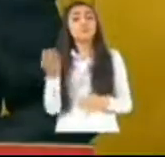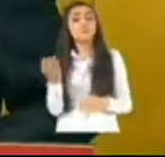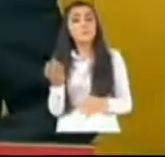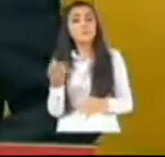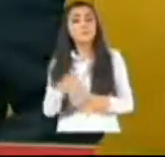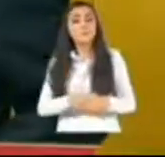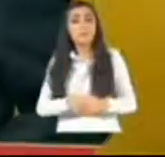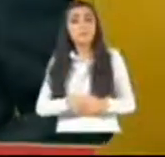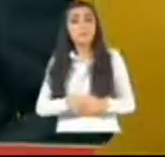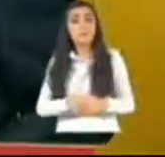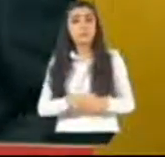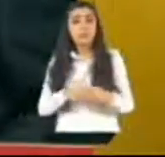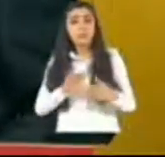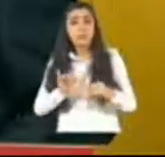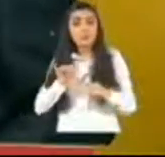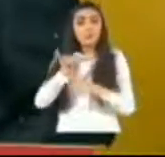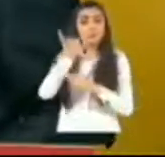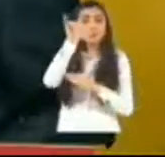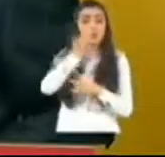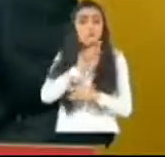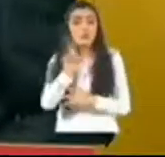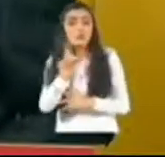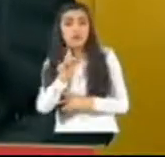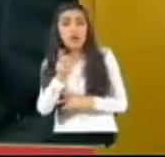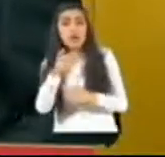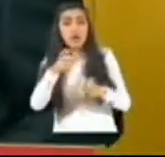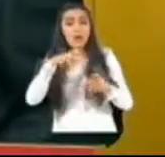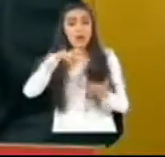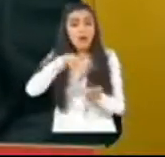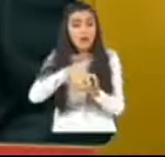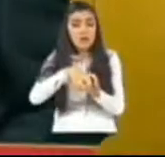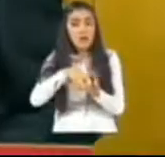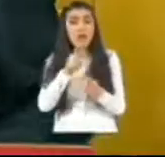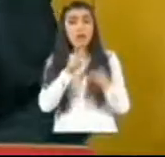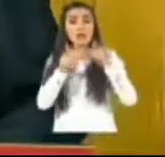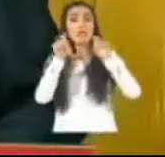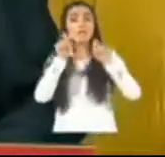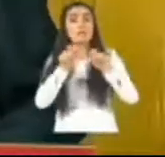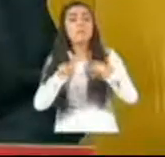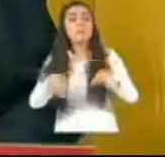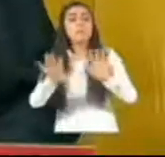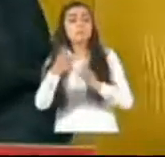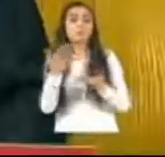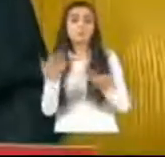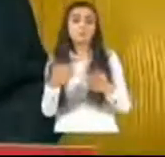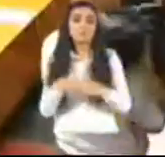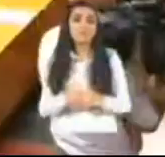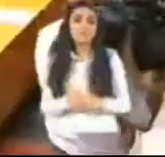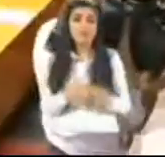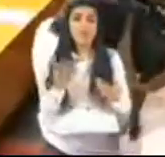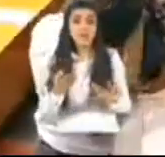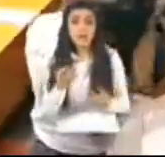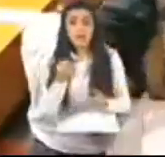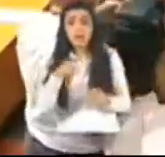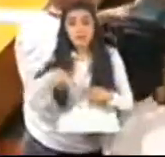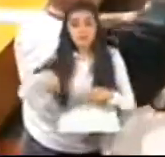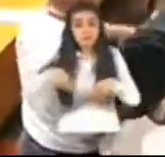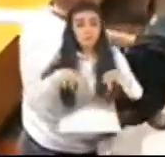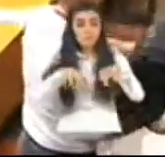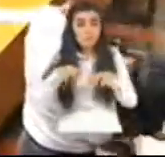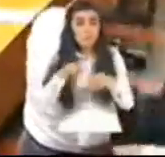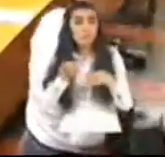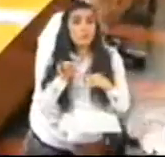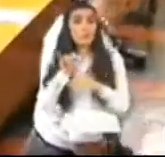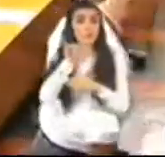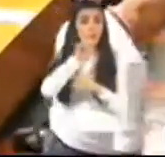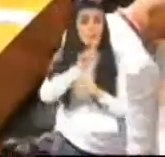dönüşmeyeceği, uçuşa yasak alan ilan edilip edilmeyeceğidir. Eğer mezkur bölgeler